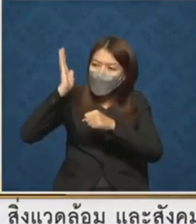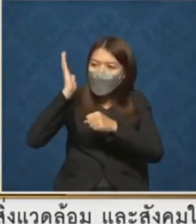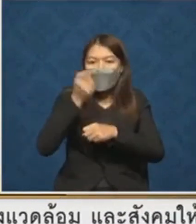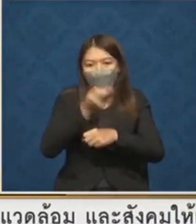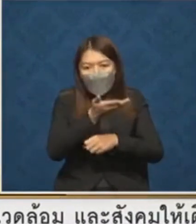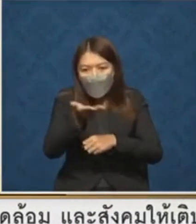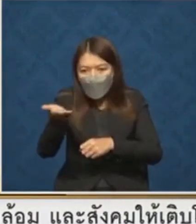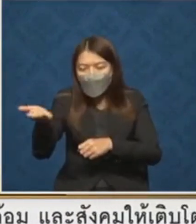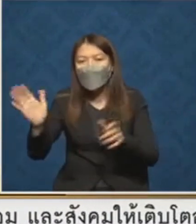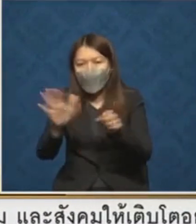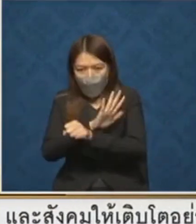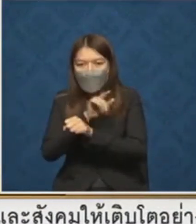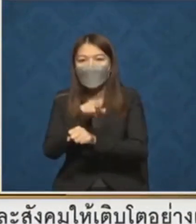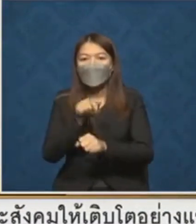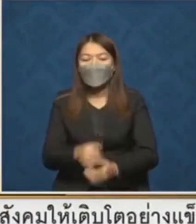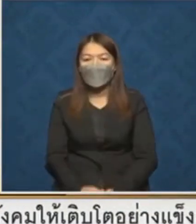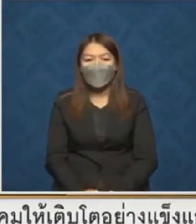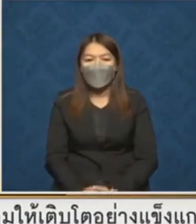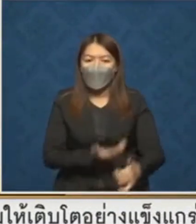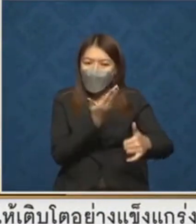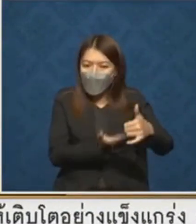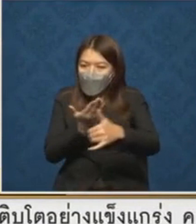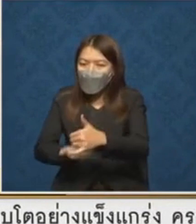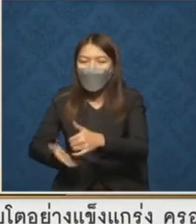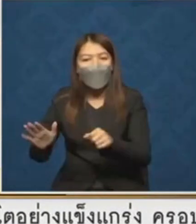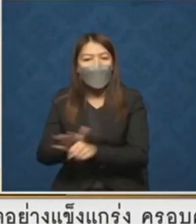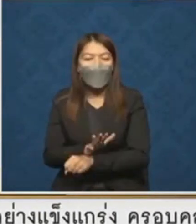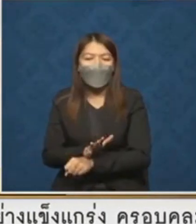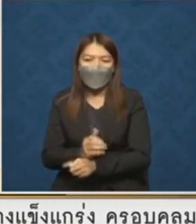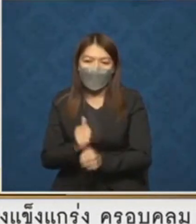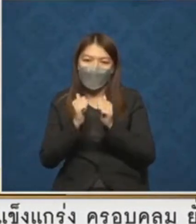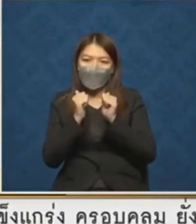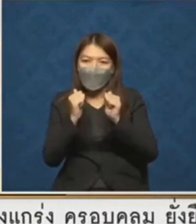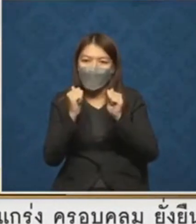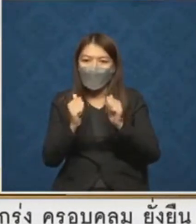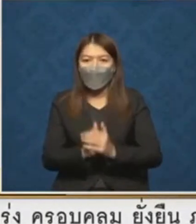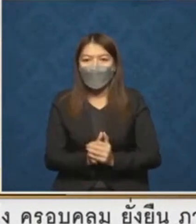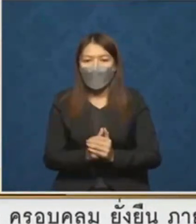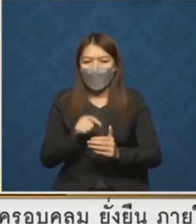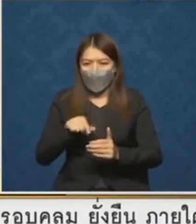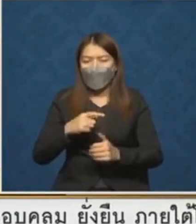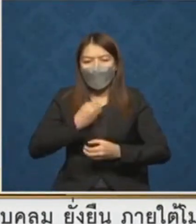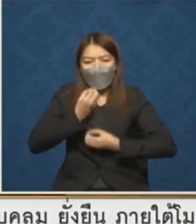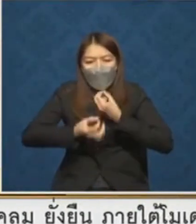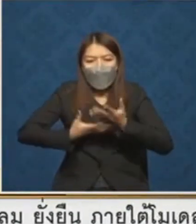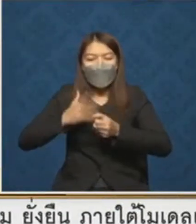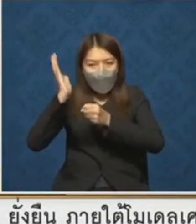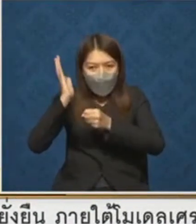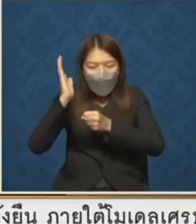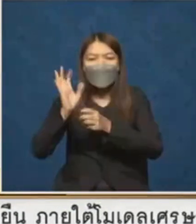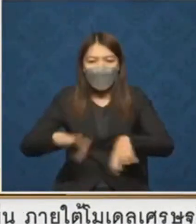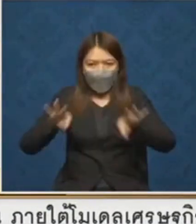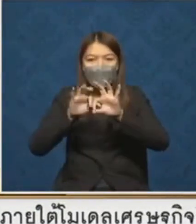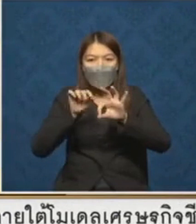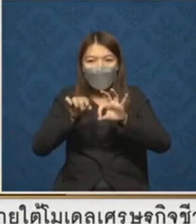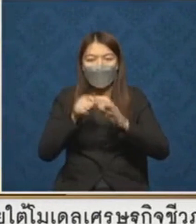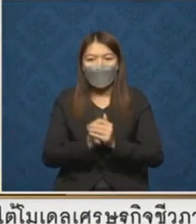คุชวสงปดการประชุมเพระวาอะไรคนที่กดบัดแดงตน 227 คน ไม่ครบองคประชุมค่ะถอเป็สภ